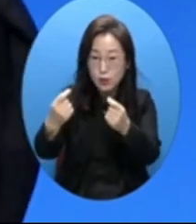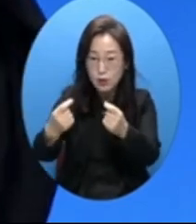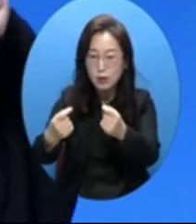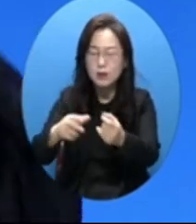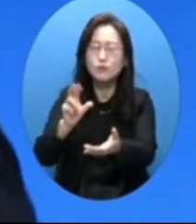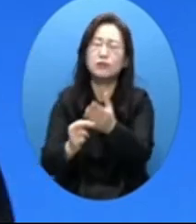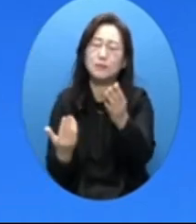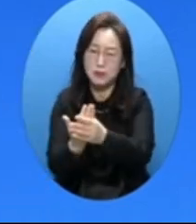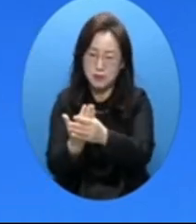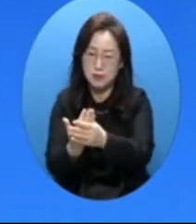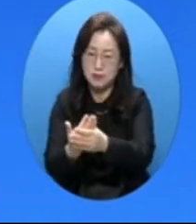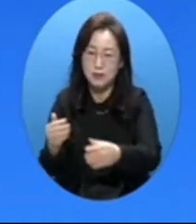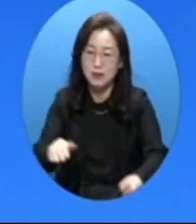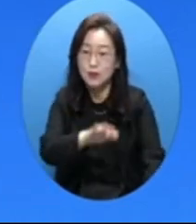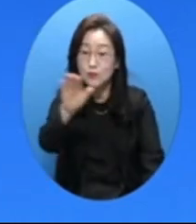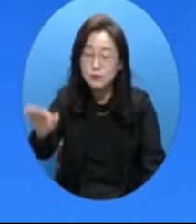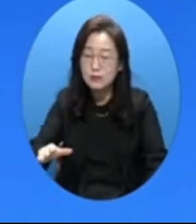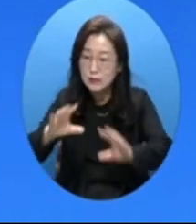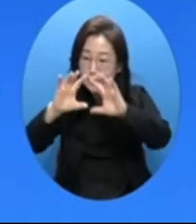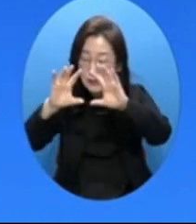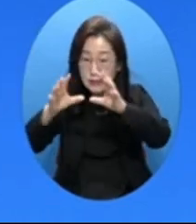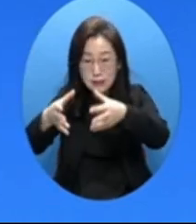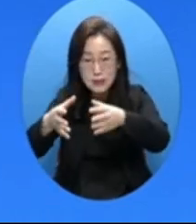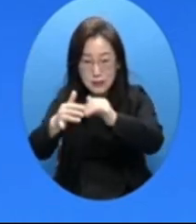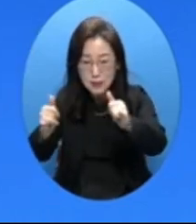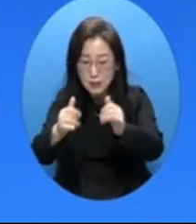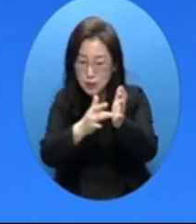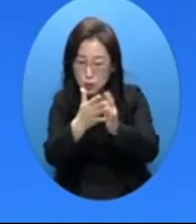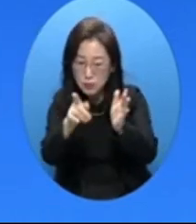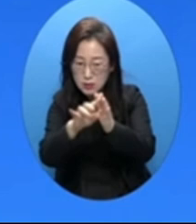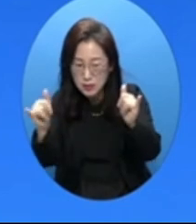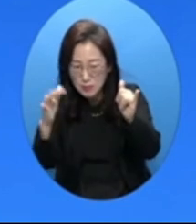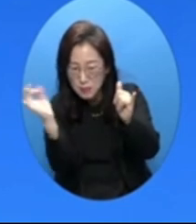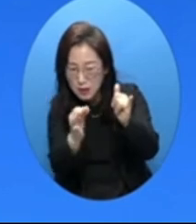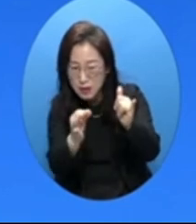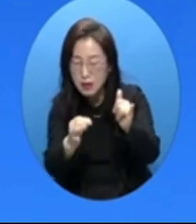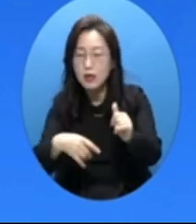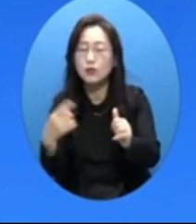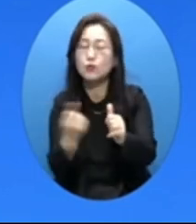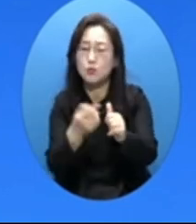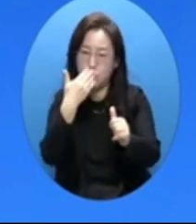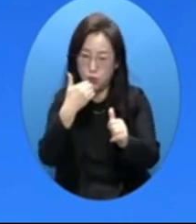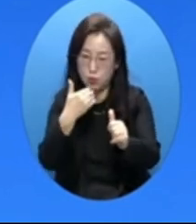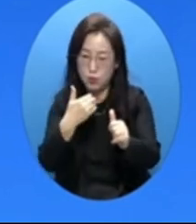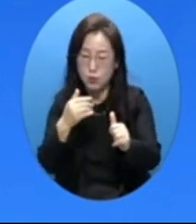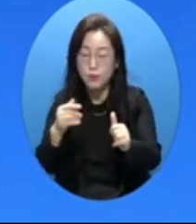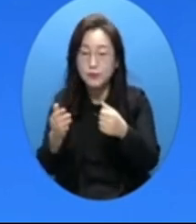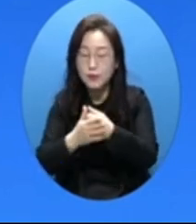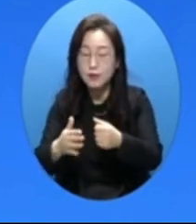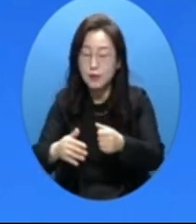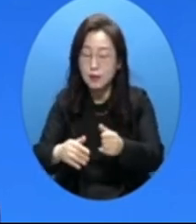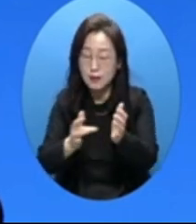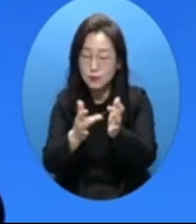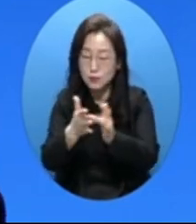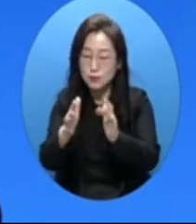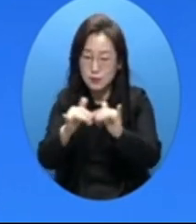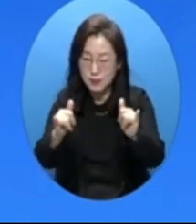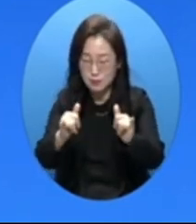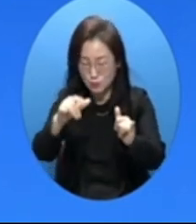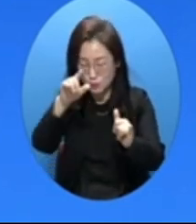세상이 우리를 욕하고 있는 것입니다 우리 예수 믿는 사람이 예수님 사람답게 모든 면에서